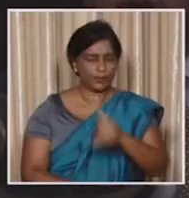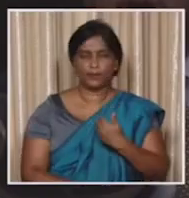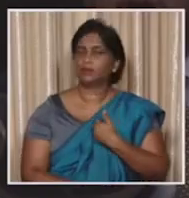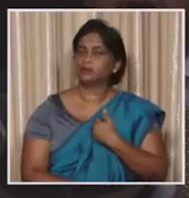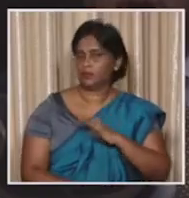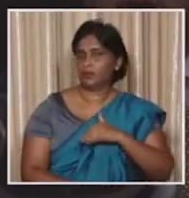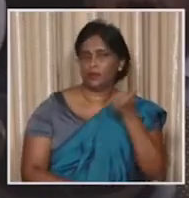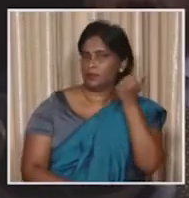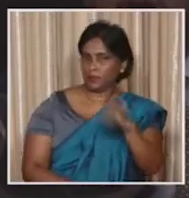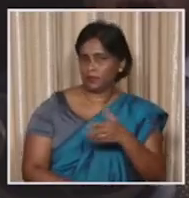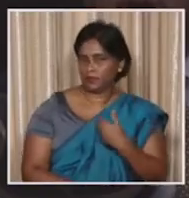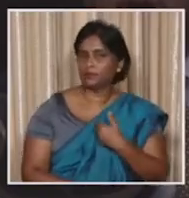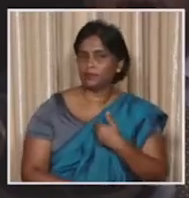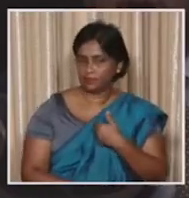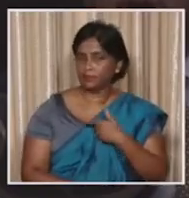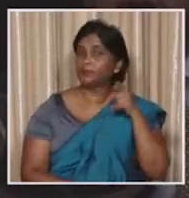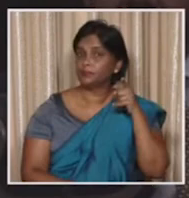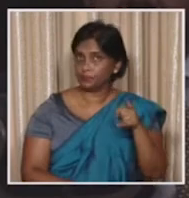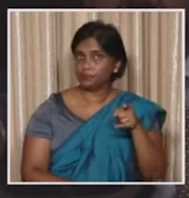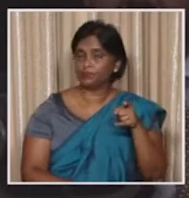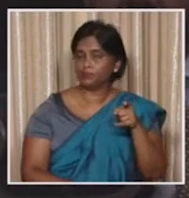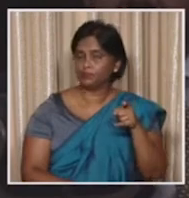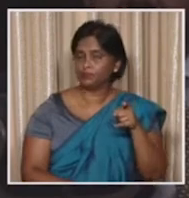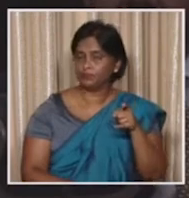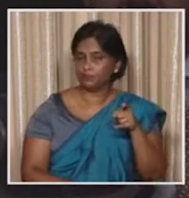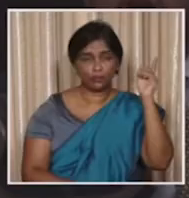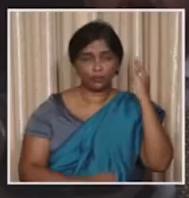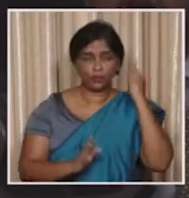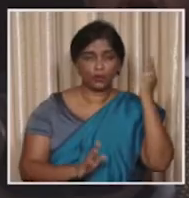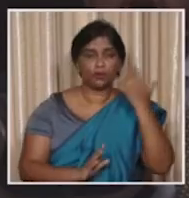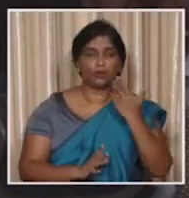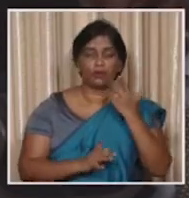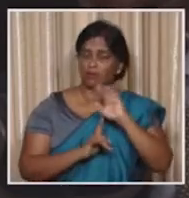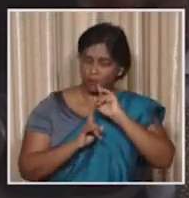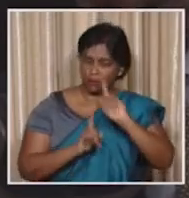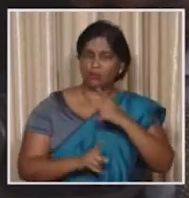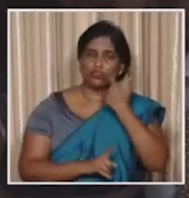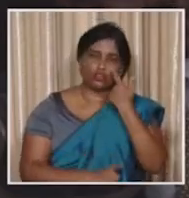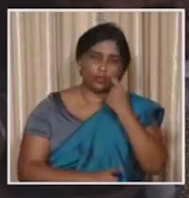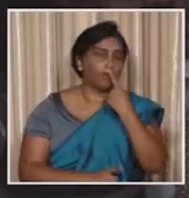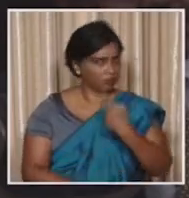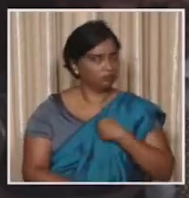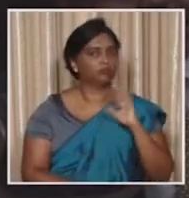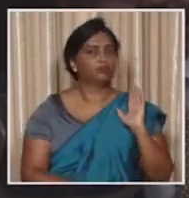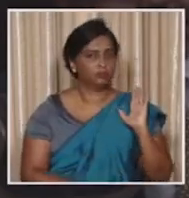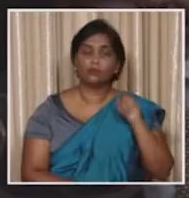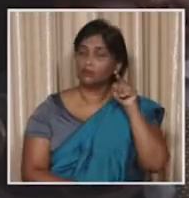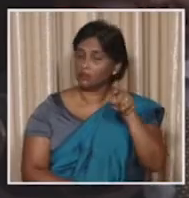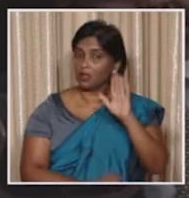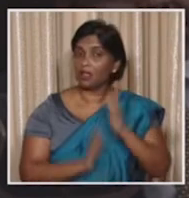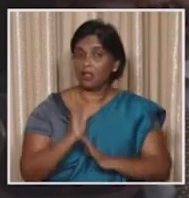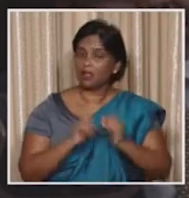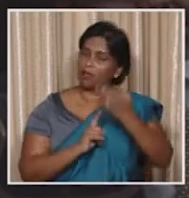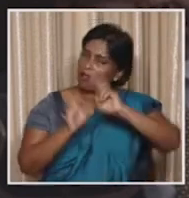அவர் பகிரங்கமாக இந்த தவறான செயல்பாட்டிற்காக அவர் மன்னிப்பு கேட்க வேண்டும். அவர் அந்த தன்னுடைய அந்த பதவியை ராஜினாமா செய்ய வேண்டும்.